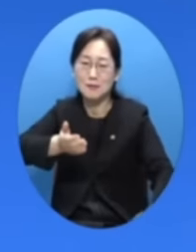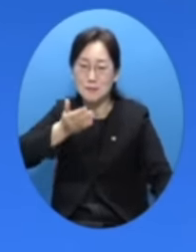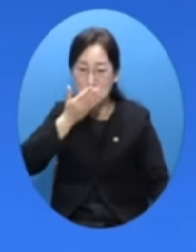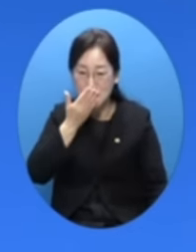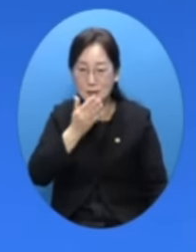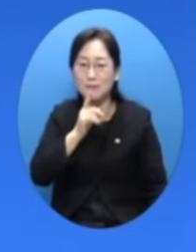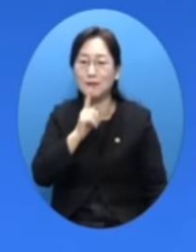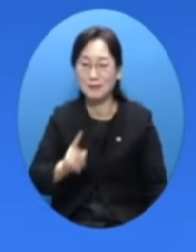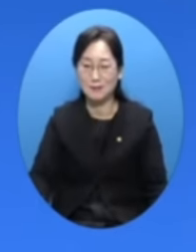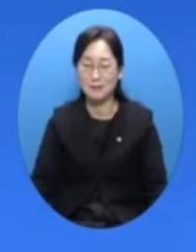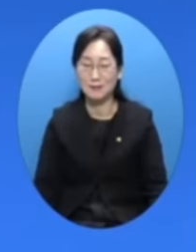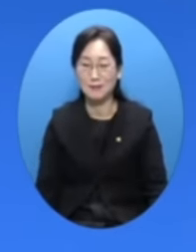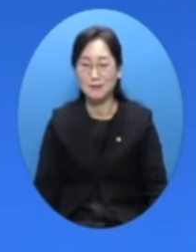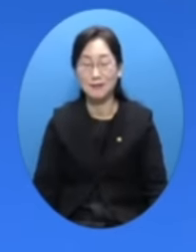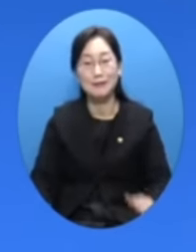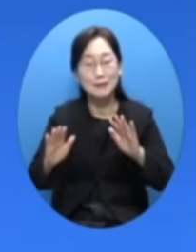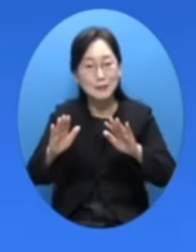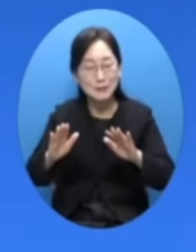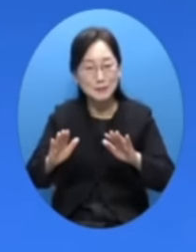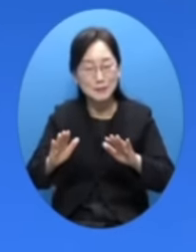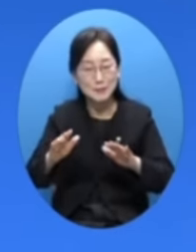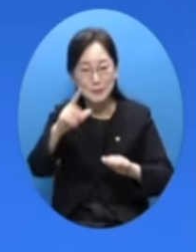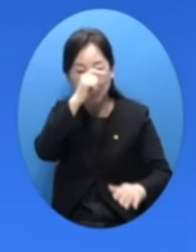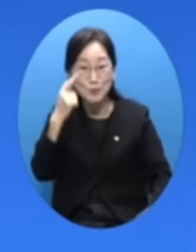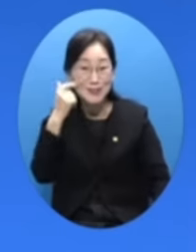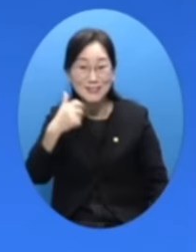말씀 들었습니다. 저는 이제 황금기가 열렸습니다.